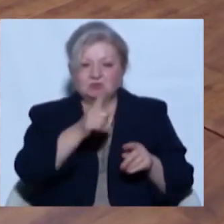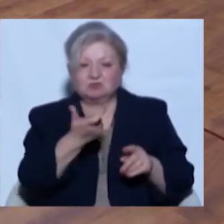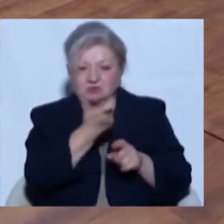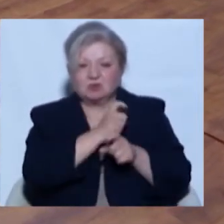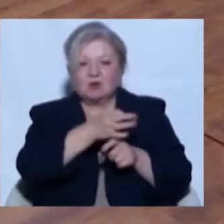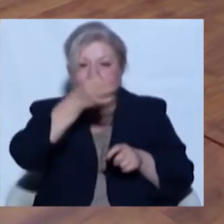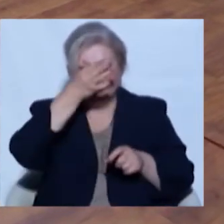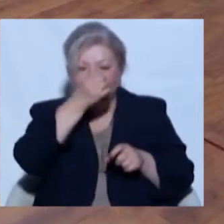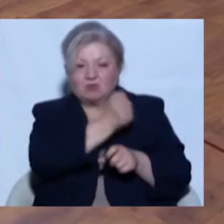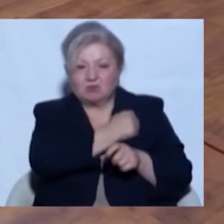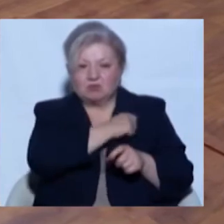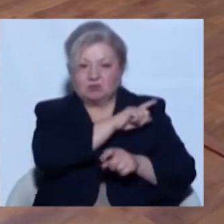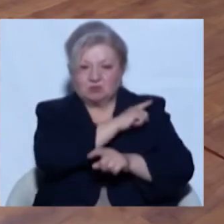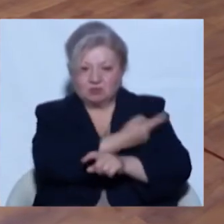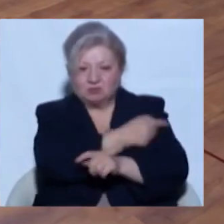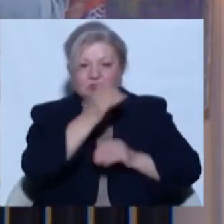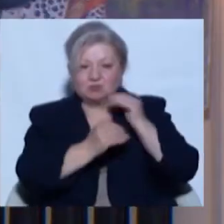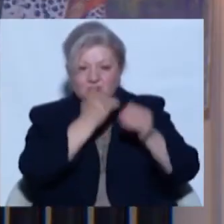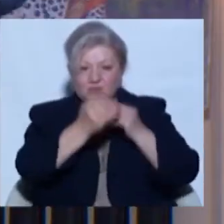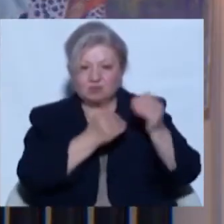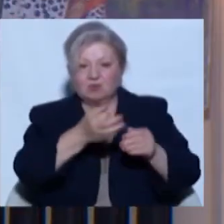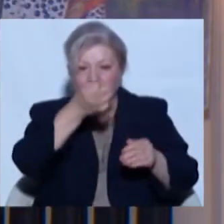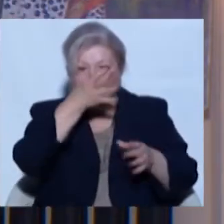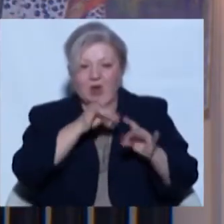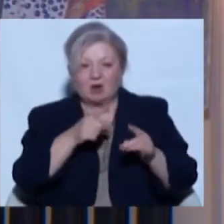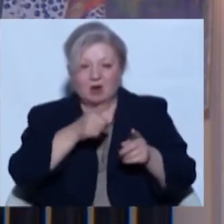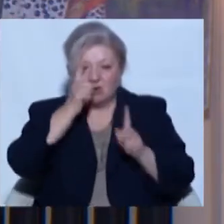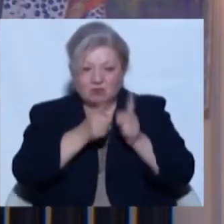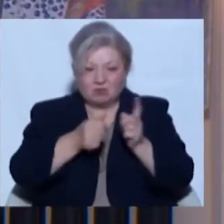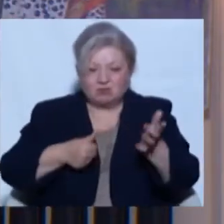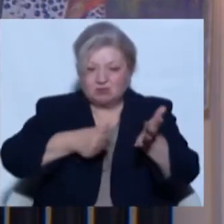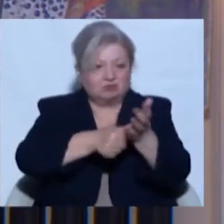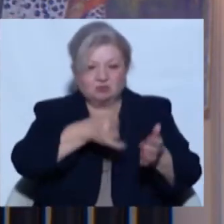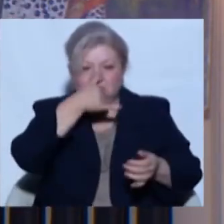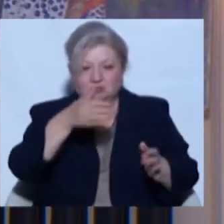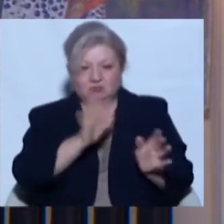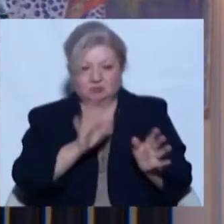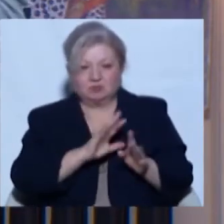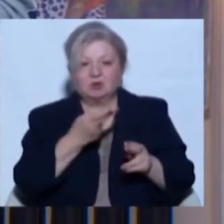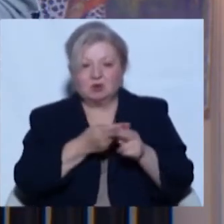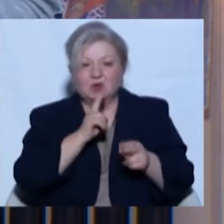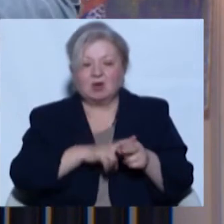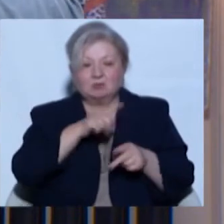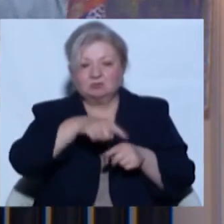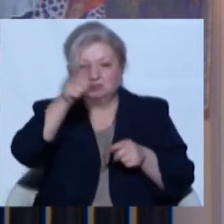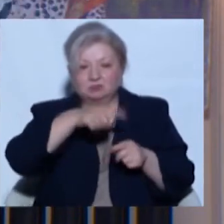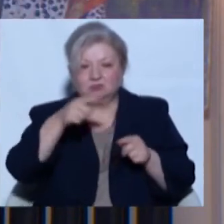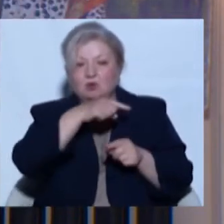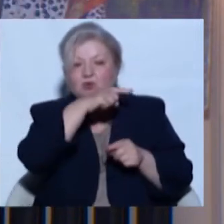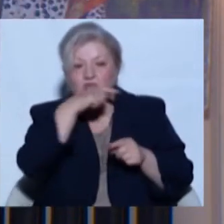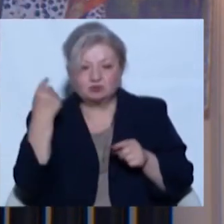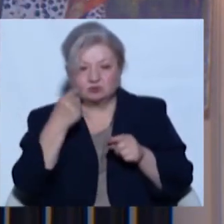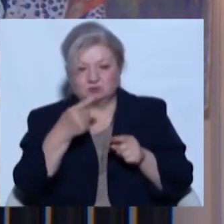აფთოვანებული არიან მაგრამ რეალური დახმარების გამწევები არ არიან აი სწორედ ეს იყო ის ბოლო წერტილი რამაც ერეკლეს როგორც ვთქვით რუსეთთან ერთობა სკენ